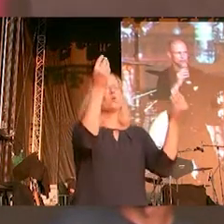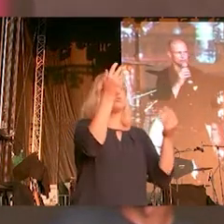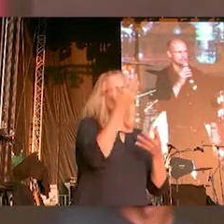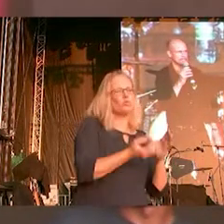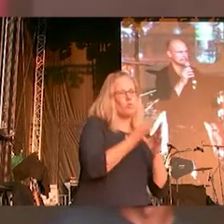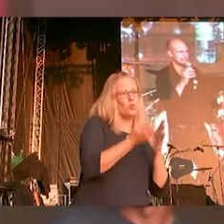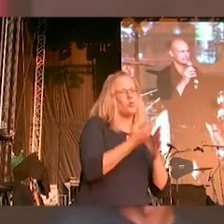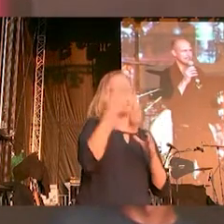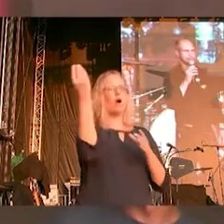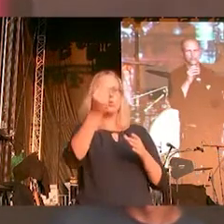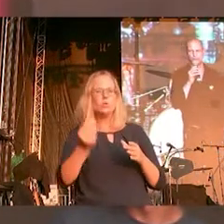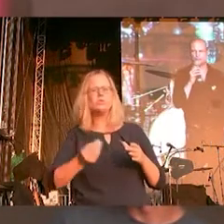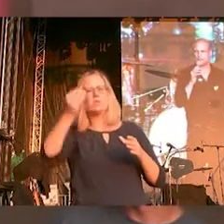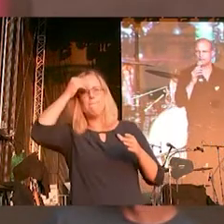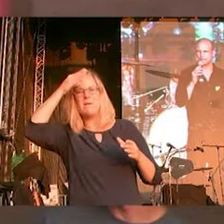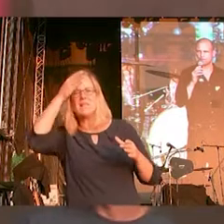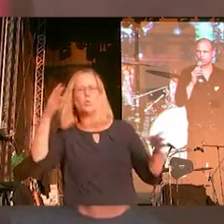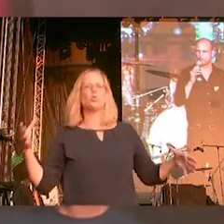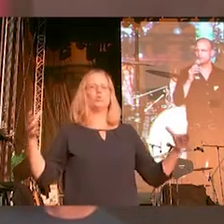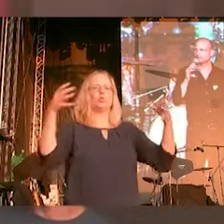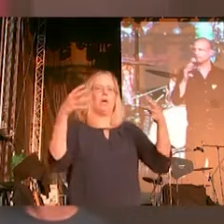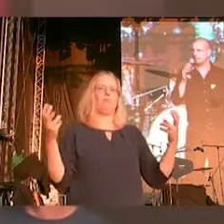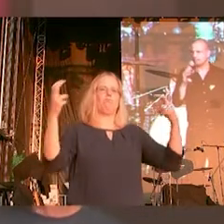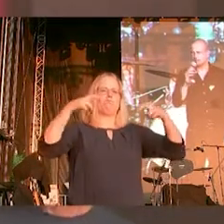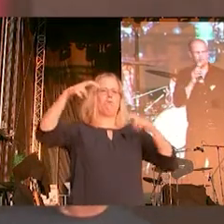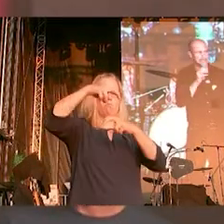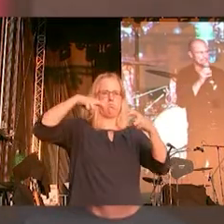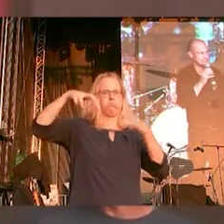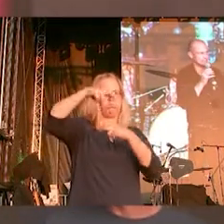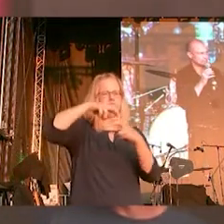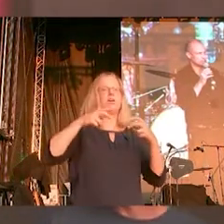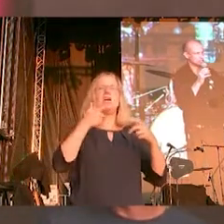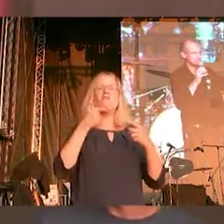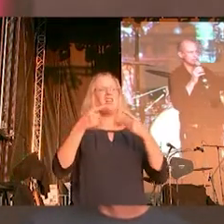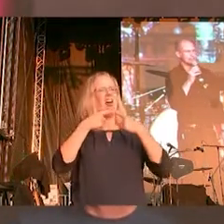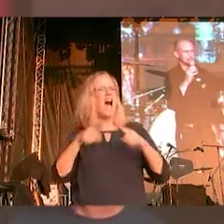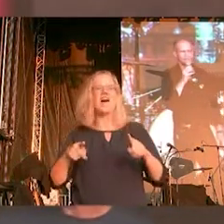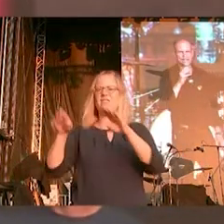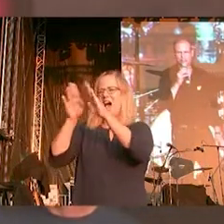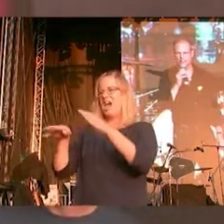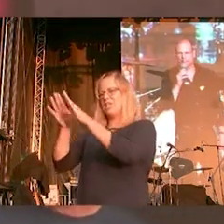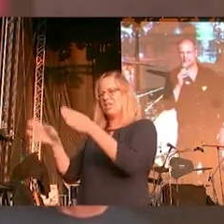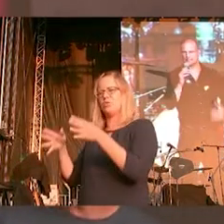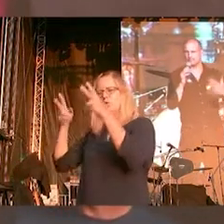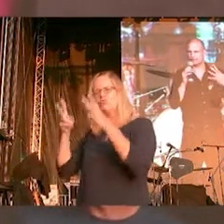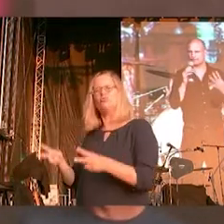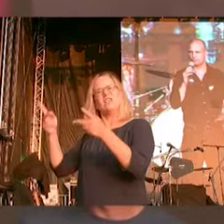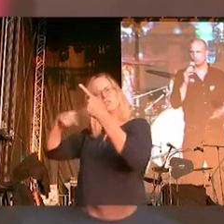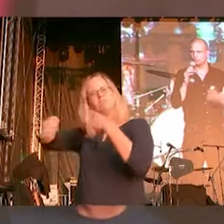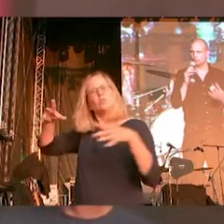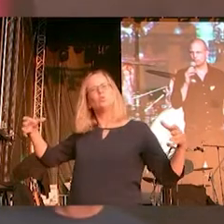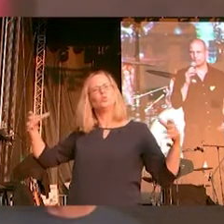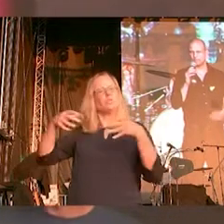und Bildung, die sich hier eben locker verbunden haben, um in Verbindung mit anderen Einrichtungen der Stadt immer wieder Flagge zu zeigen, ja,